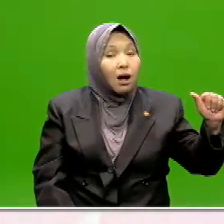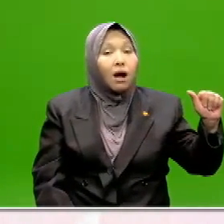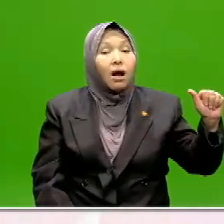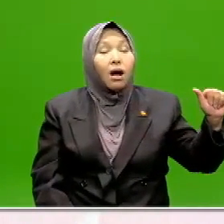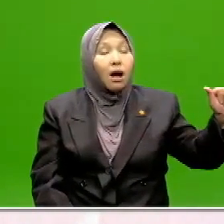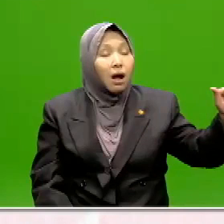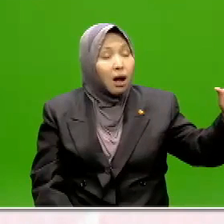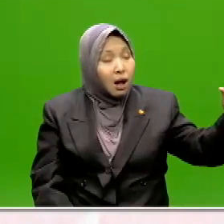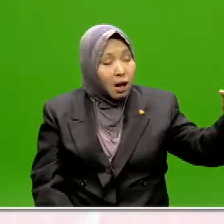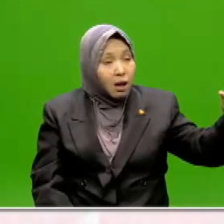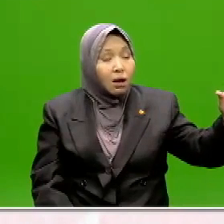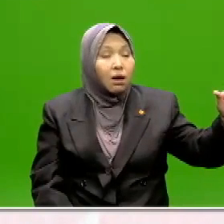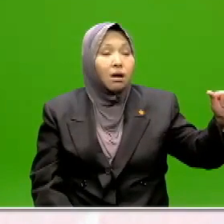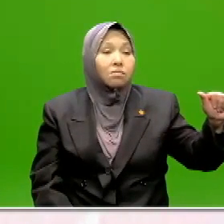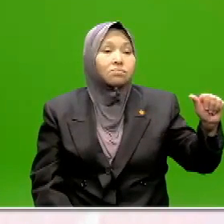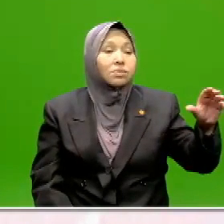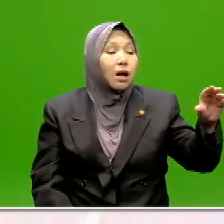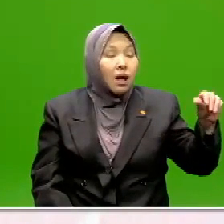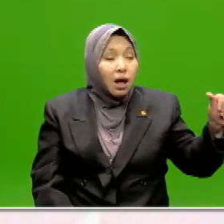mati